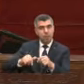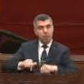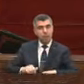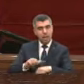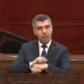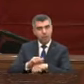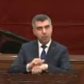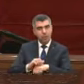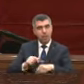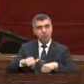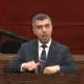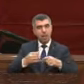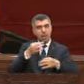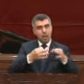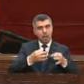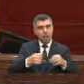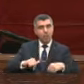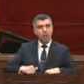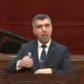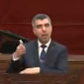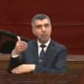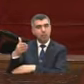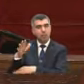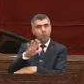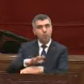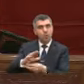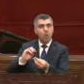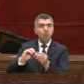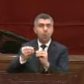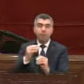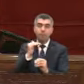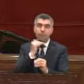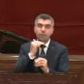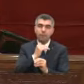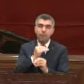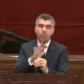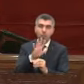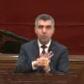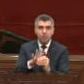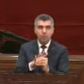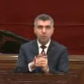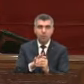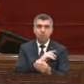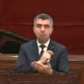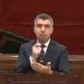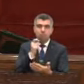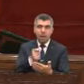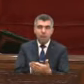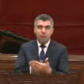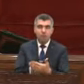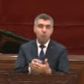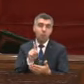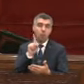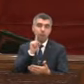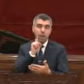والخارجية والعدل والوزارة المنتدبة، من أجل نحلوا المشاكل المستعجلة في تدين الأحكام في المسائل اللي عندها علاقة بالنساء، خاصة